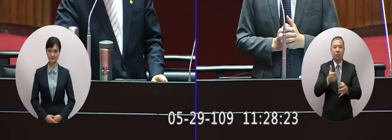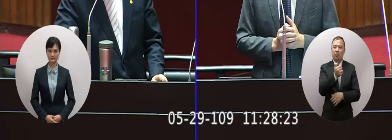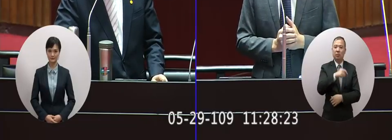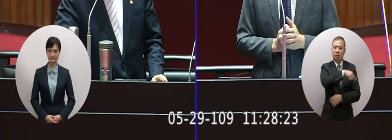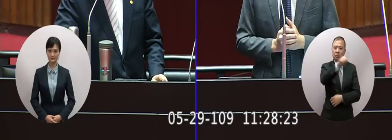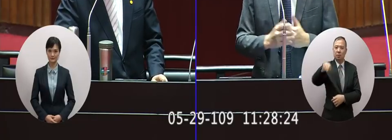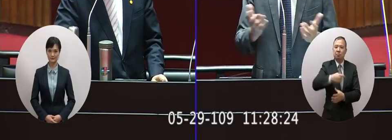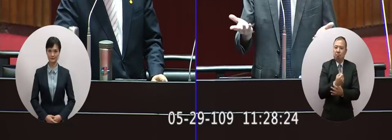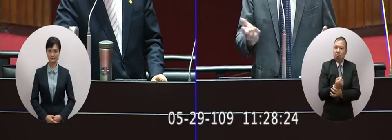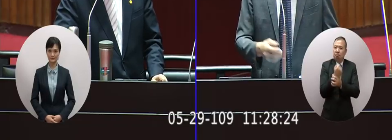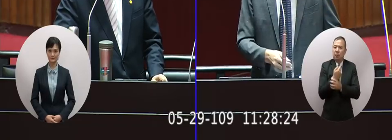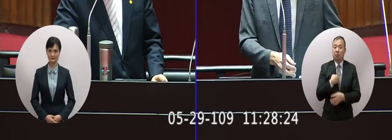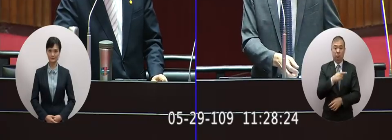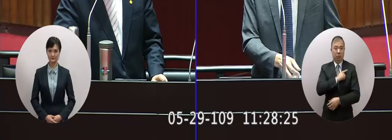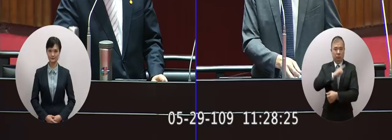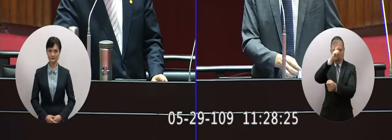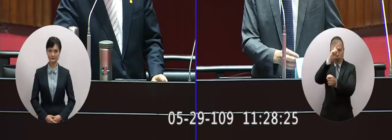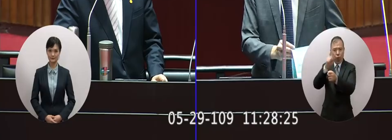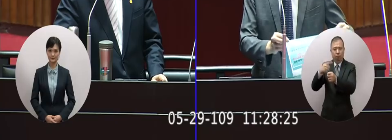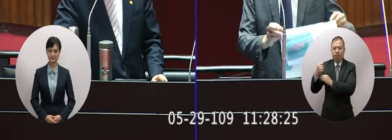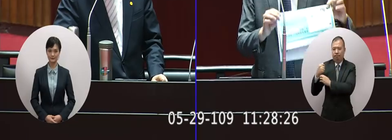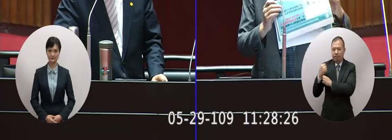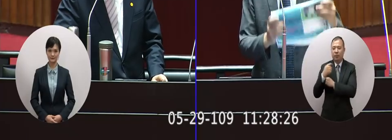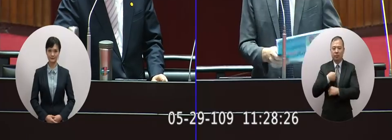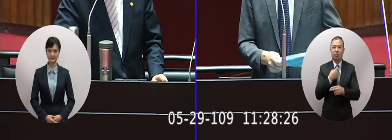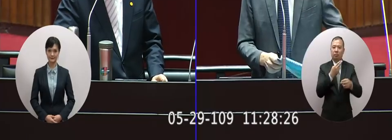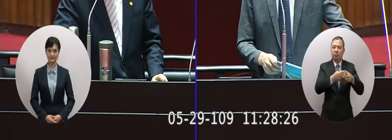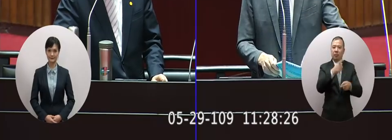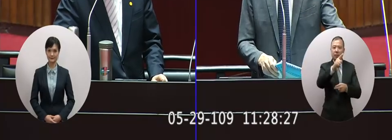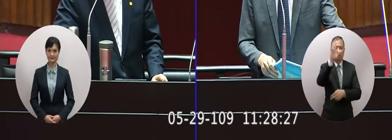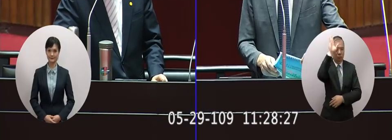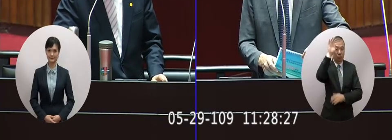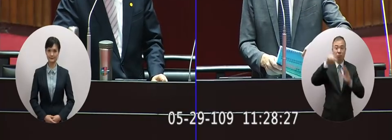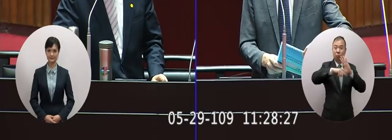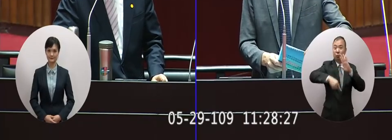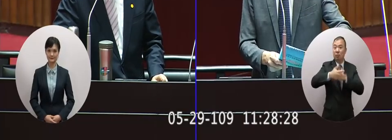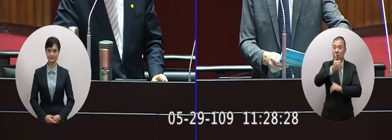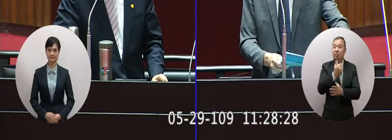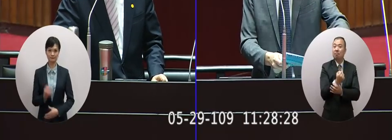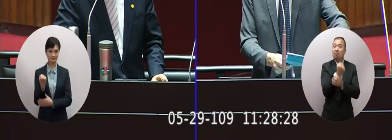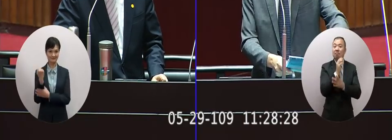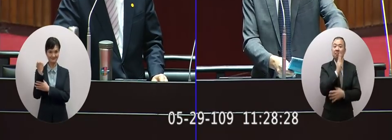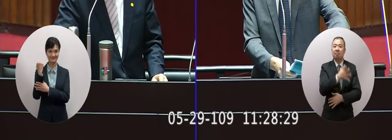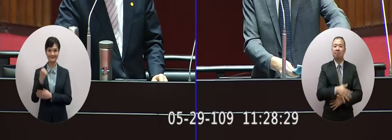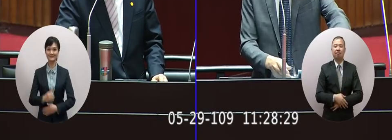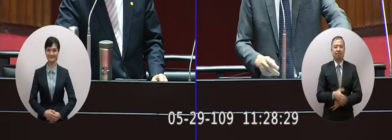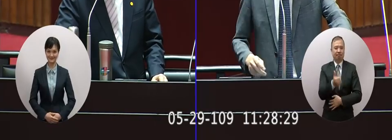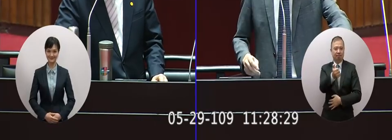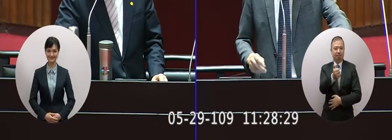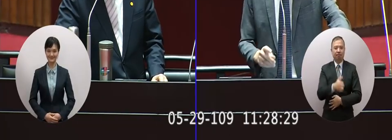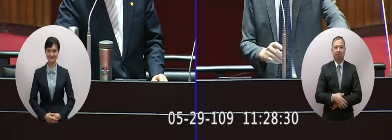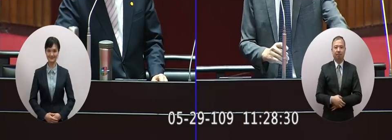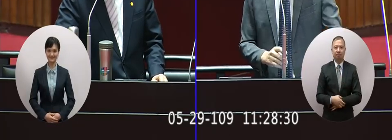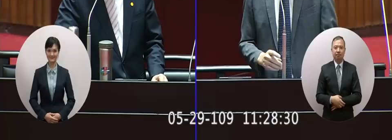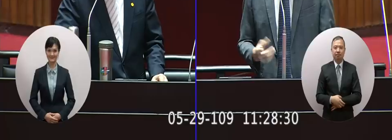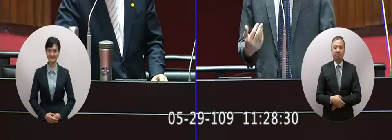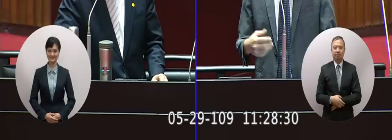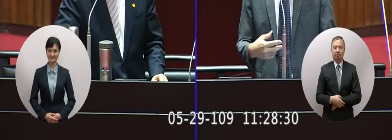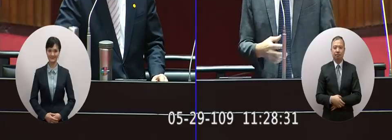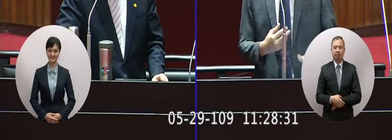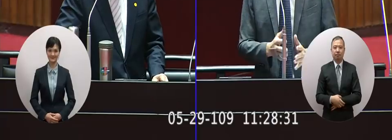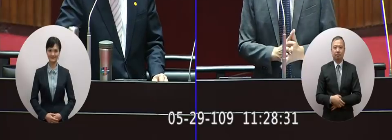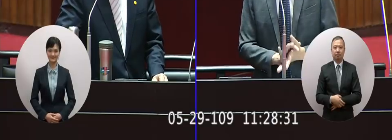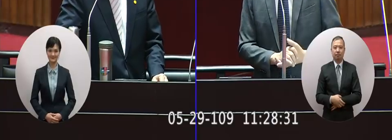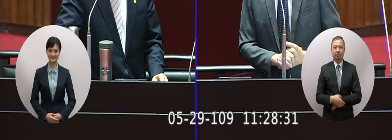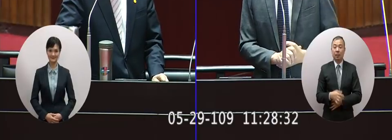往这个地方努力，我相信苏院长这边应该是相当的支持吧。 支持。 好，感谢哈。好，那其实啊，我今